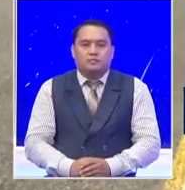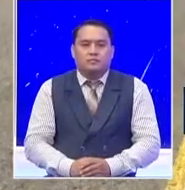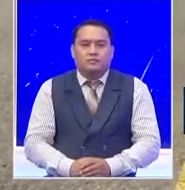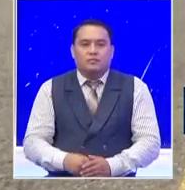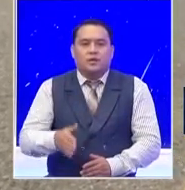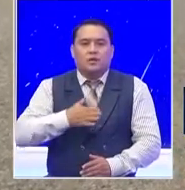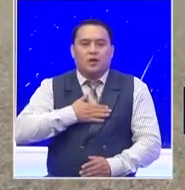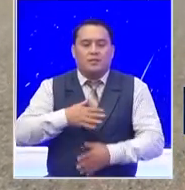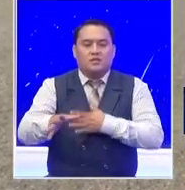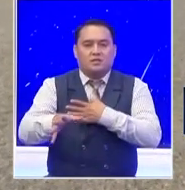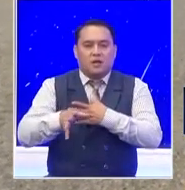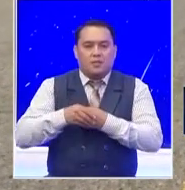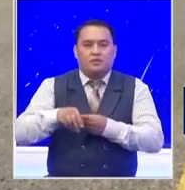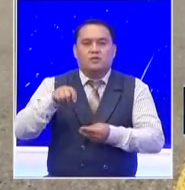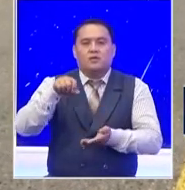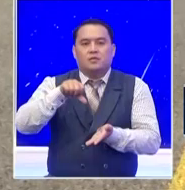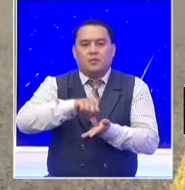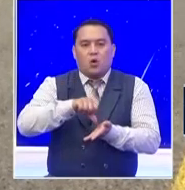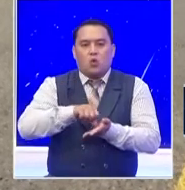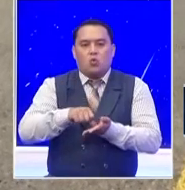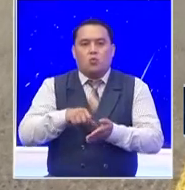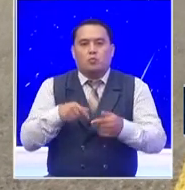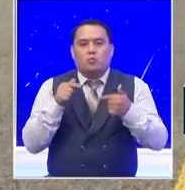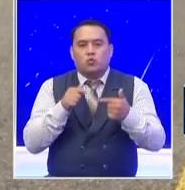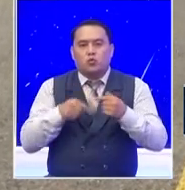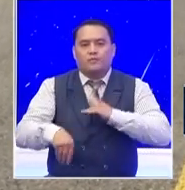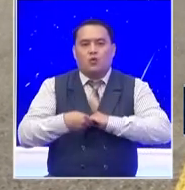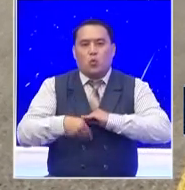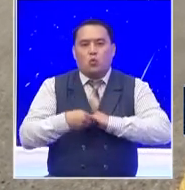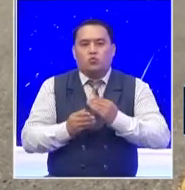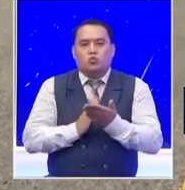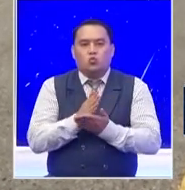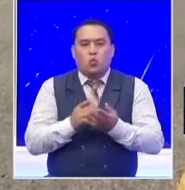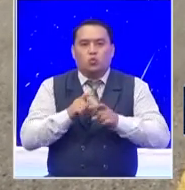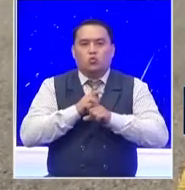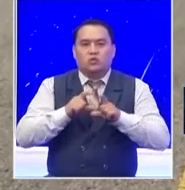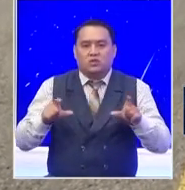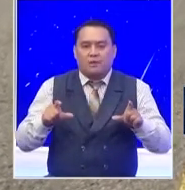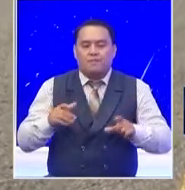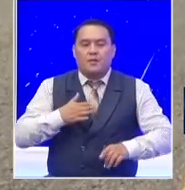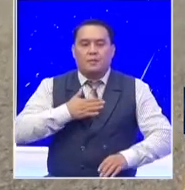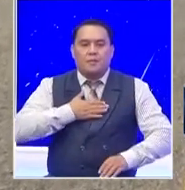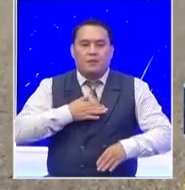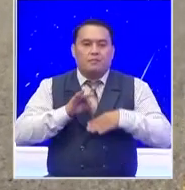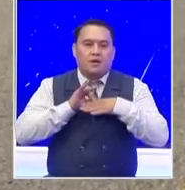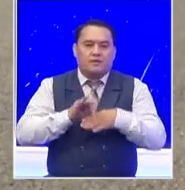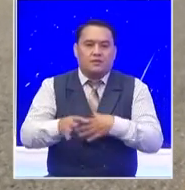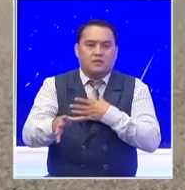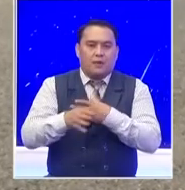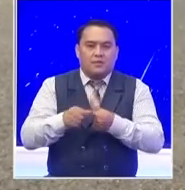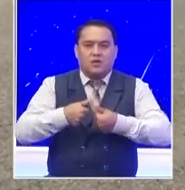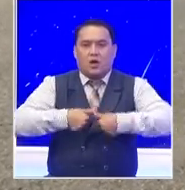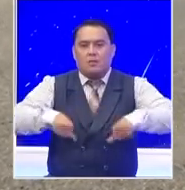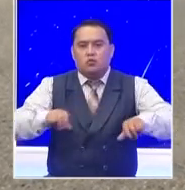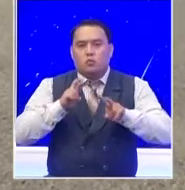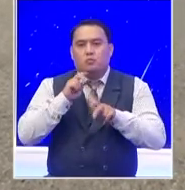Нами совместно с представителями антикоррупционной службы по Алматинской области, также с представителями «Казавтожол» проведено совместное комиссионное